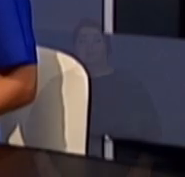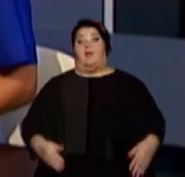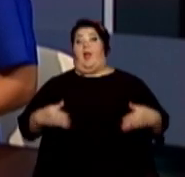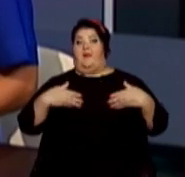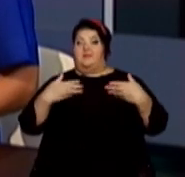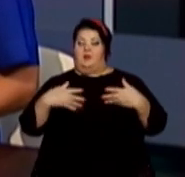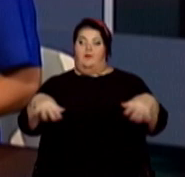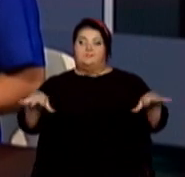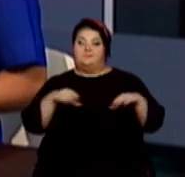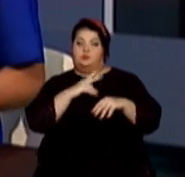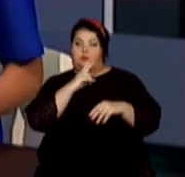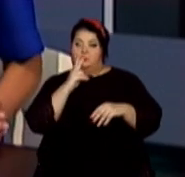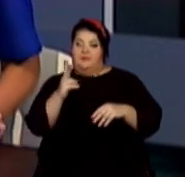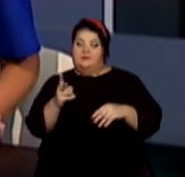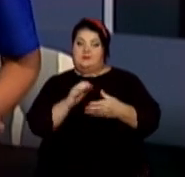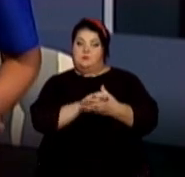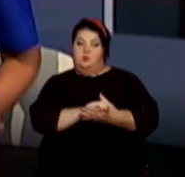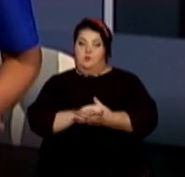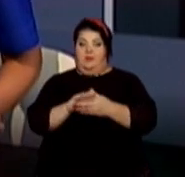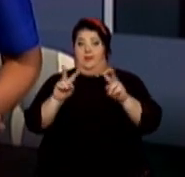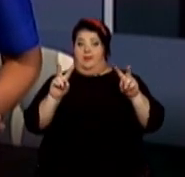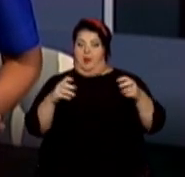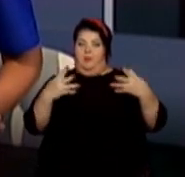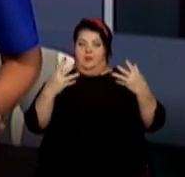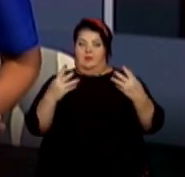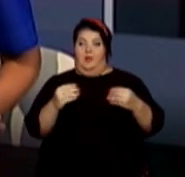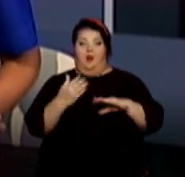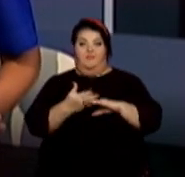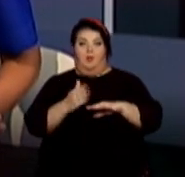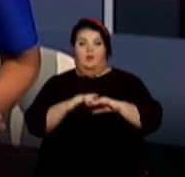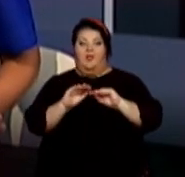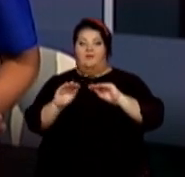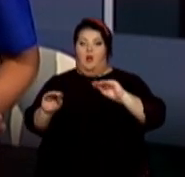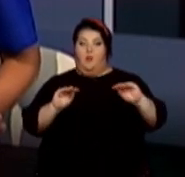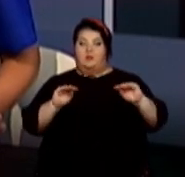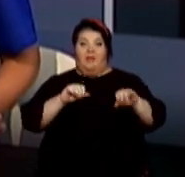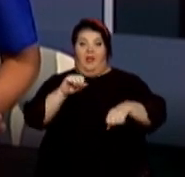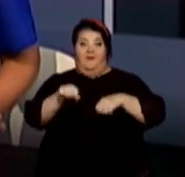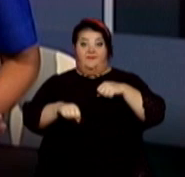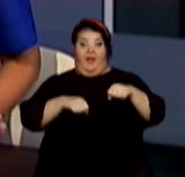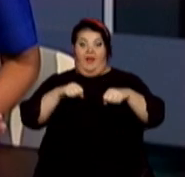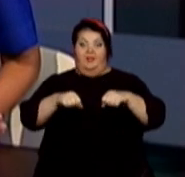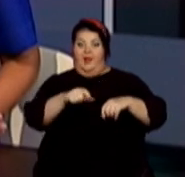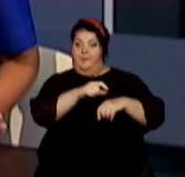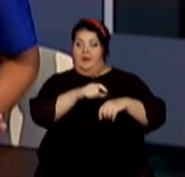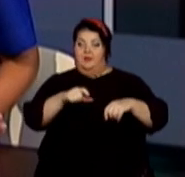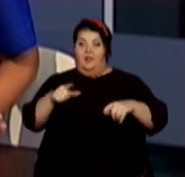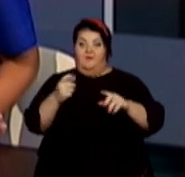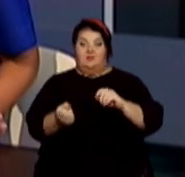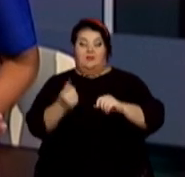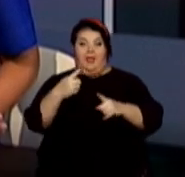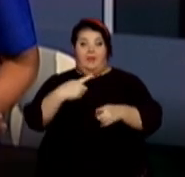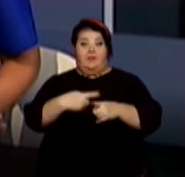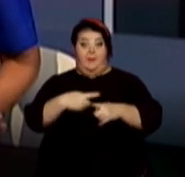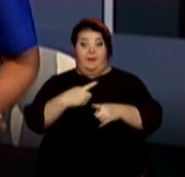Вітаю всіх, хто дивиться «Суспільне. Тема дня» в ефірі. У Полтаві облаштовують велопереїзди. Вони з'являться на перехрестях 6